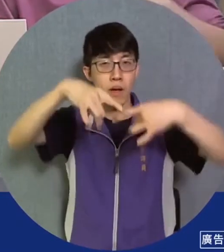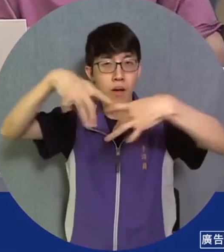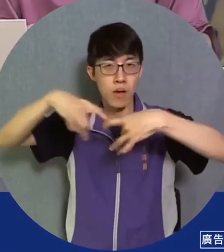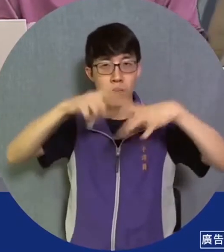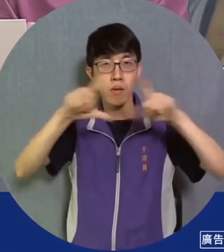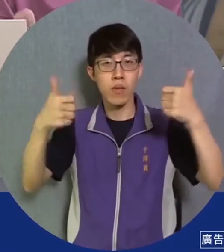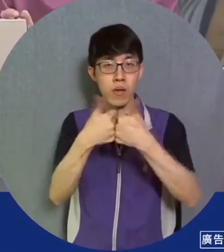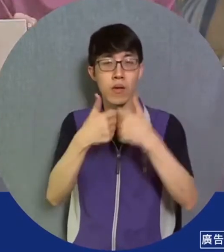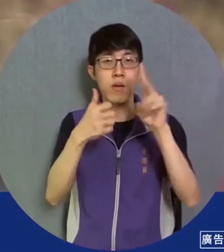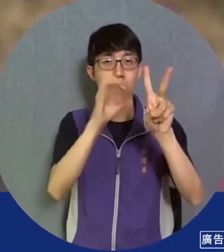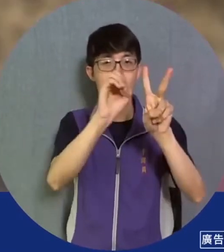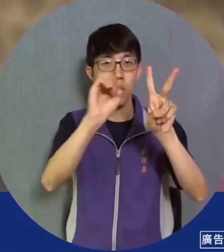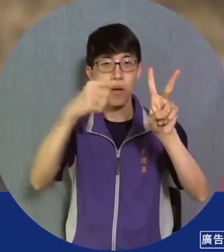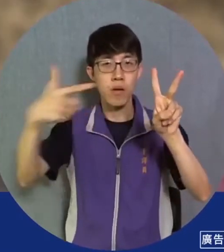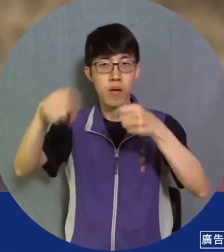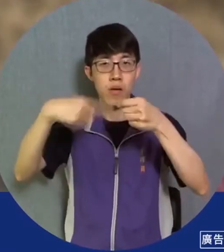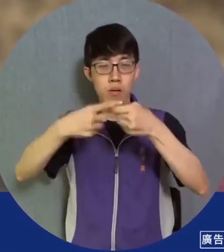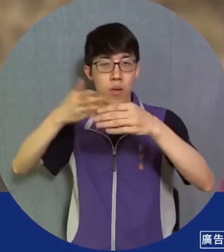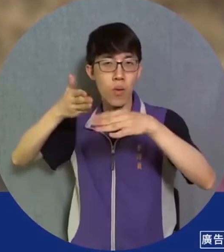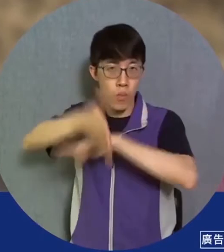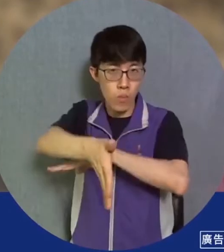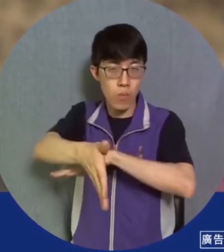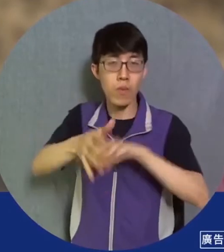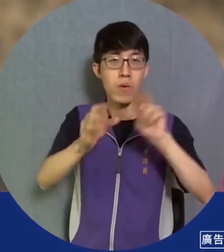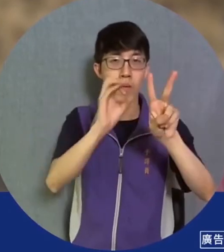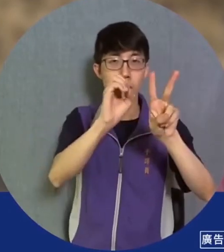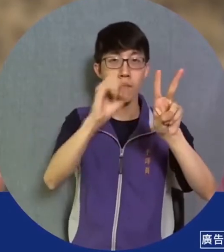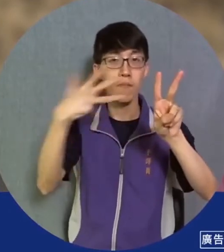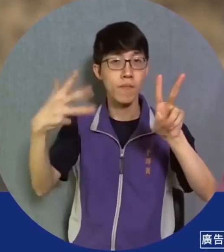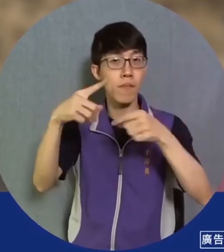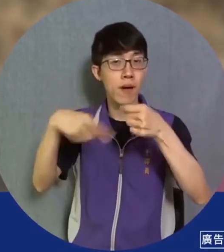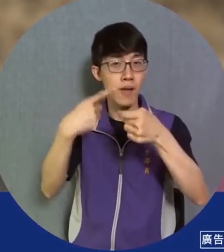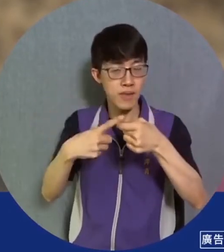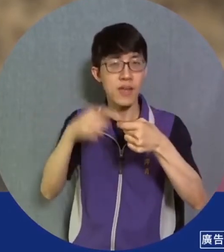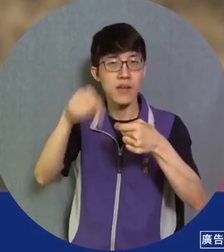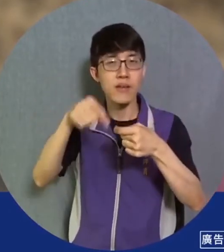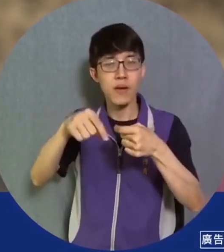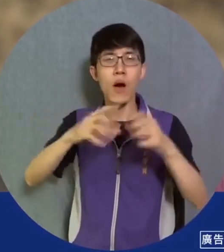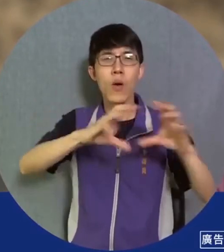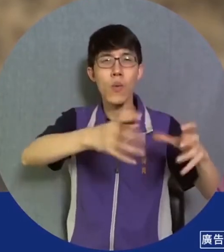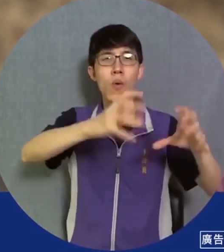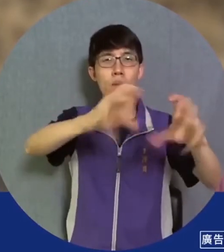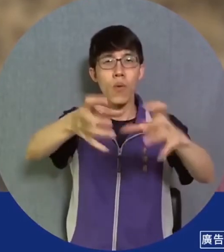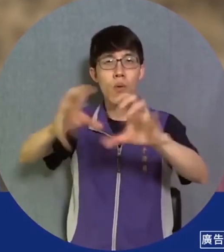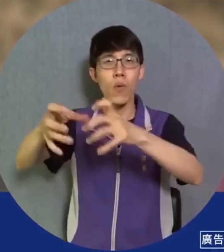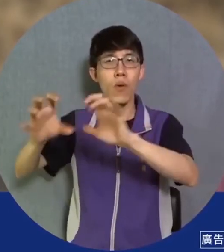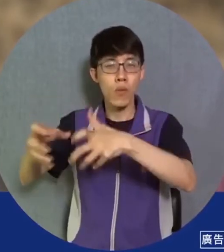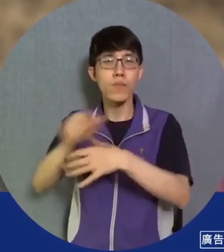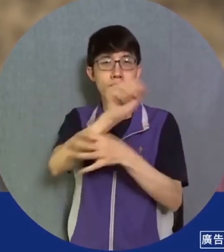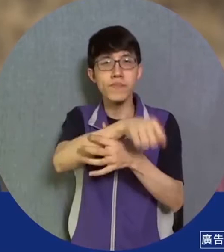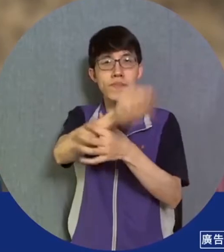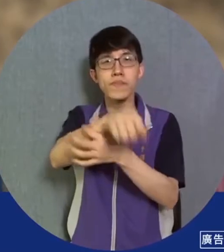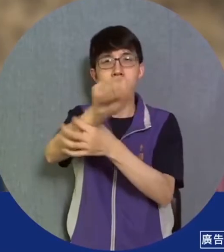在2006年通过，然后在2008年呢，取得了足够国家的这个批准呢，它后来就